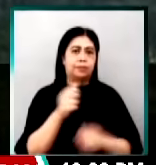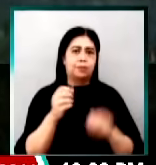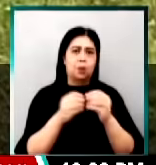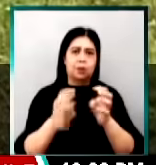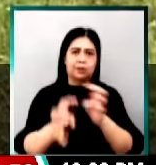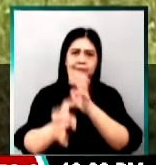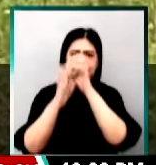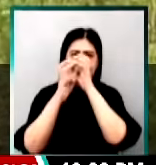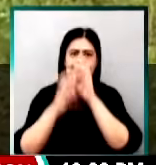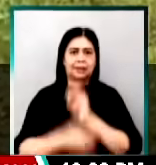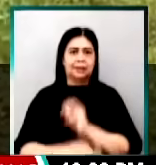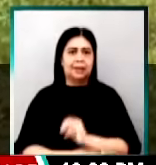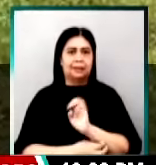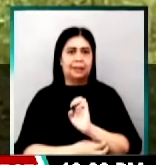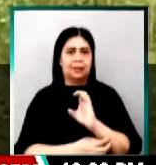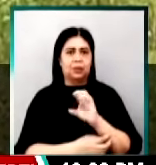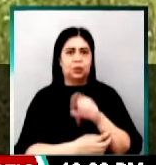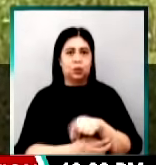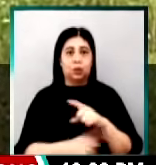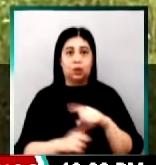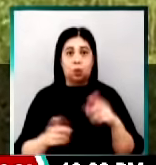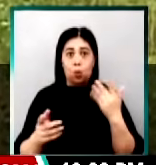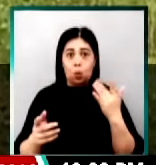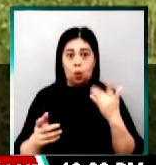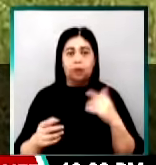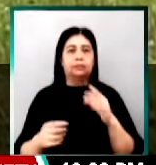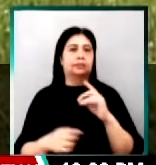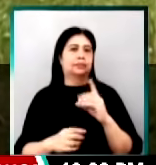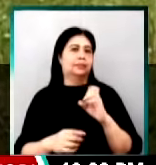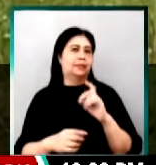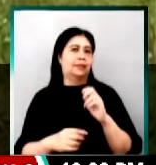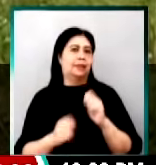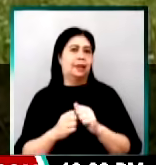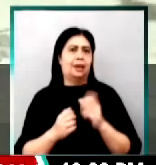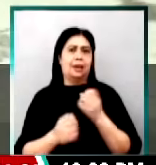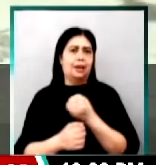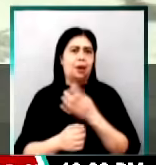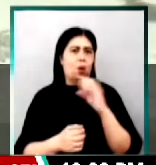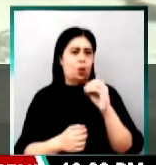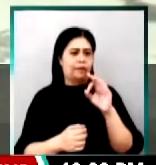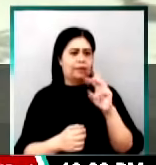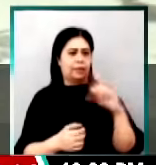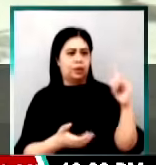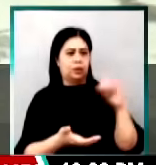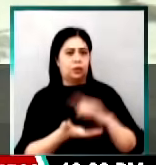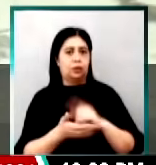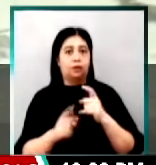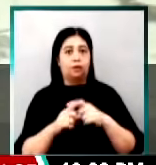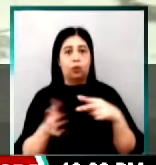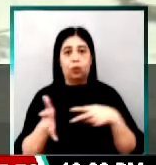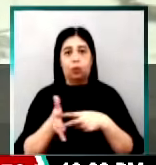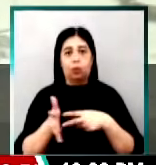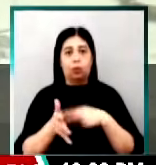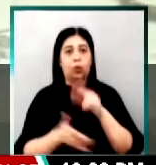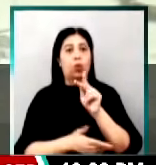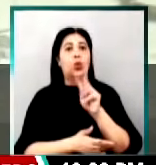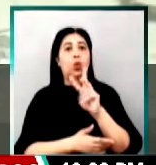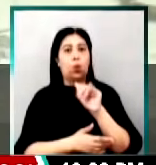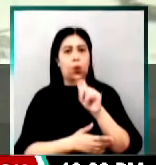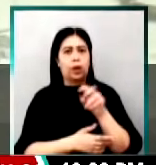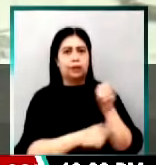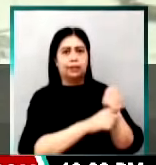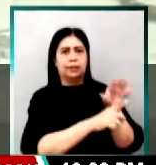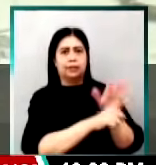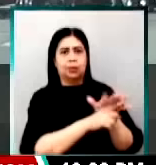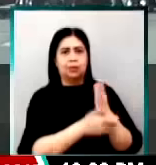MECQ matapos magpositibo sa Delta variant ang isang OFW mula Kuwait na umuwi roon at ma-expose sa kanyang ilang kaanak